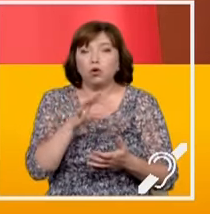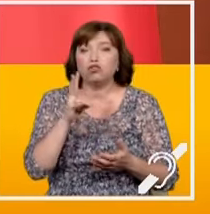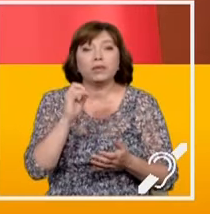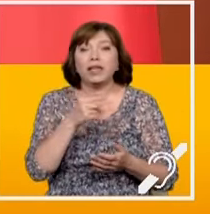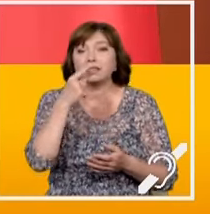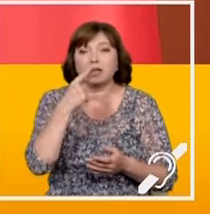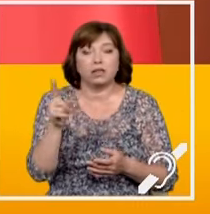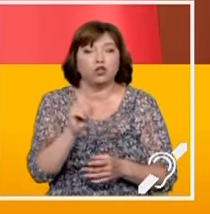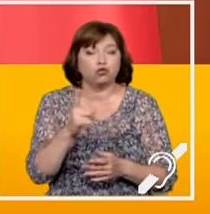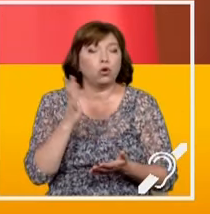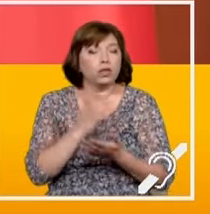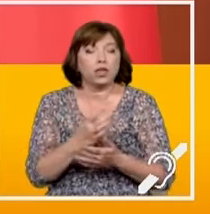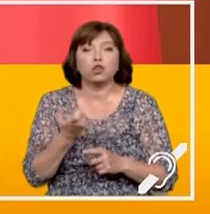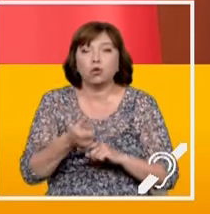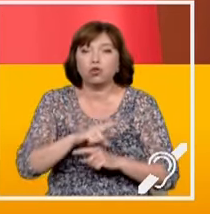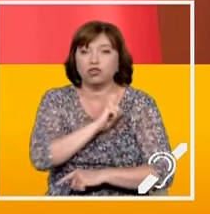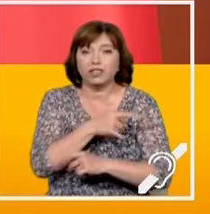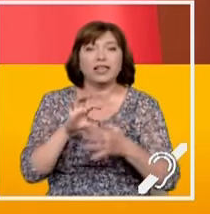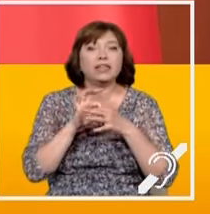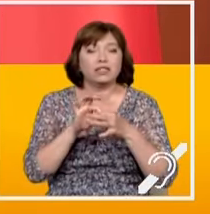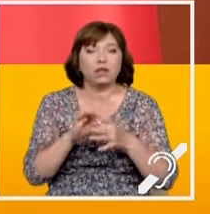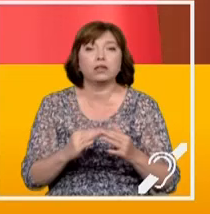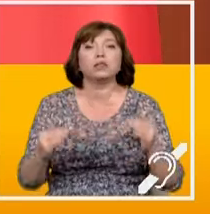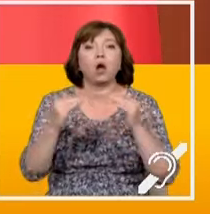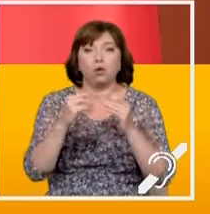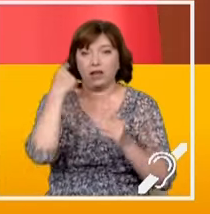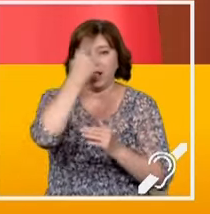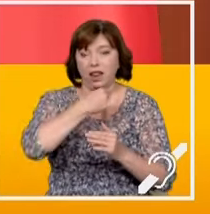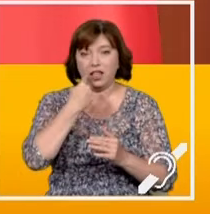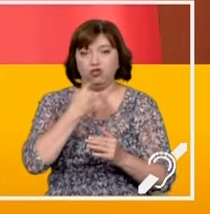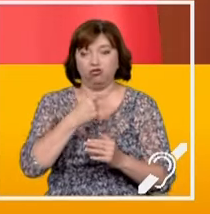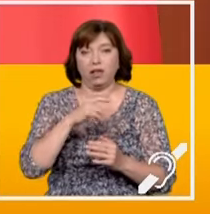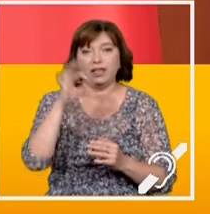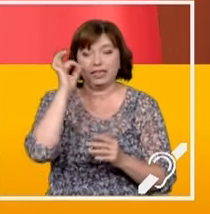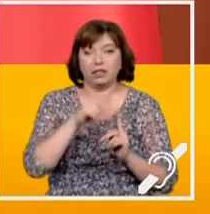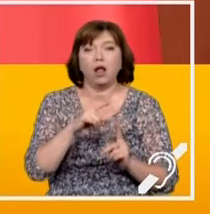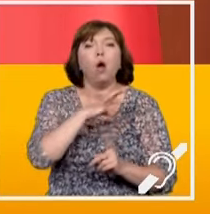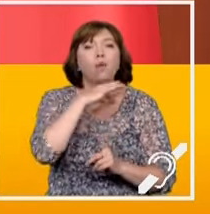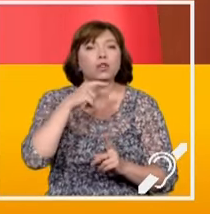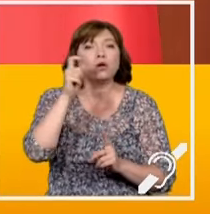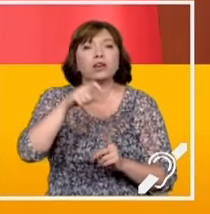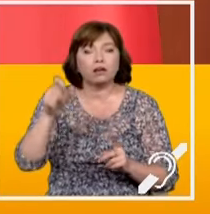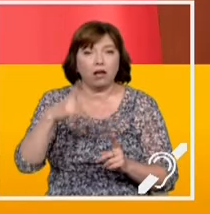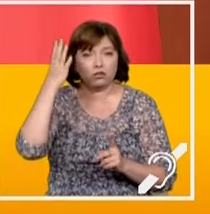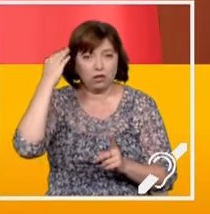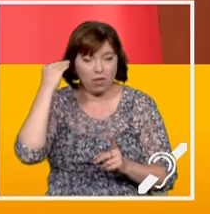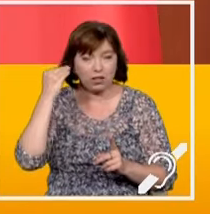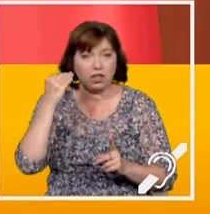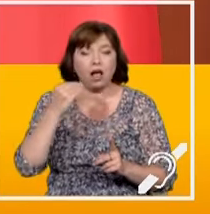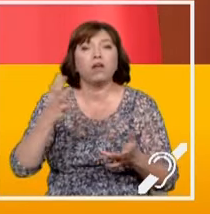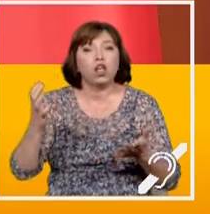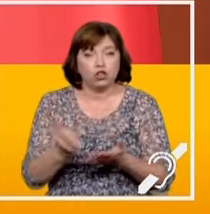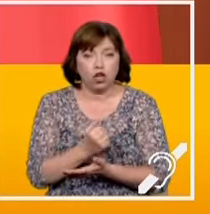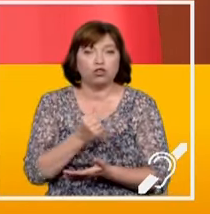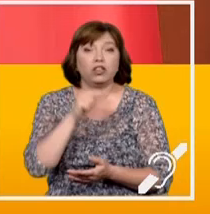menționăm că avem o legătură profundă și la nivel personal cu Germania. Mulți cetățeni moldoveni au